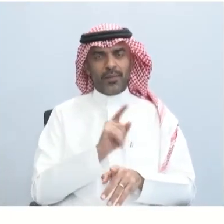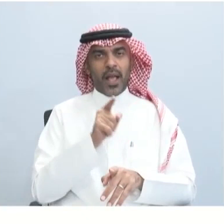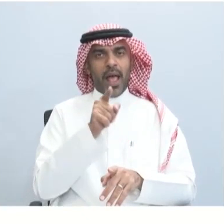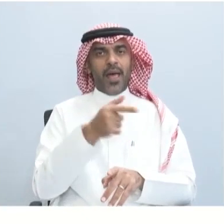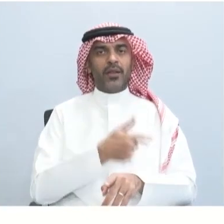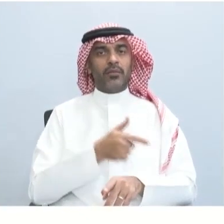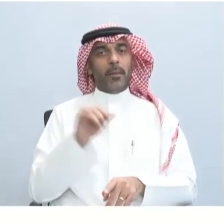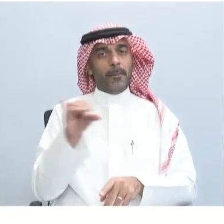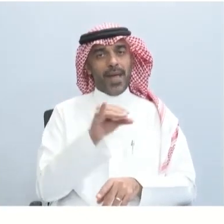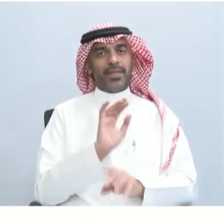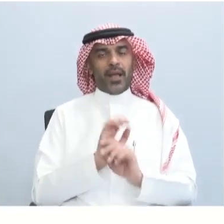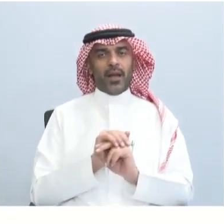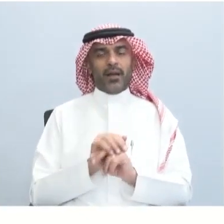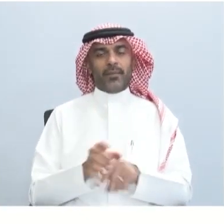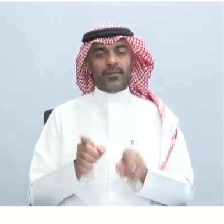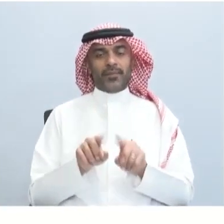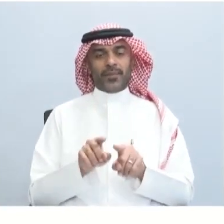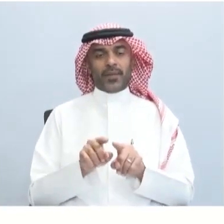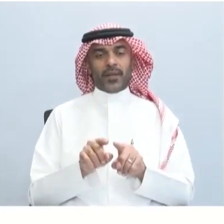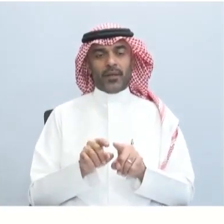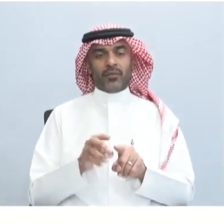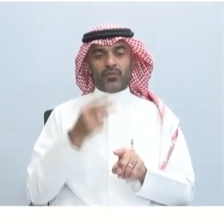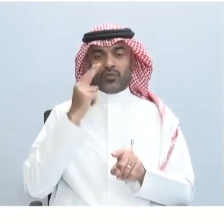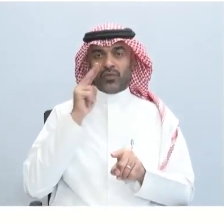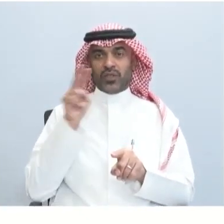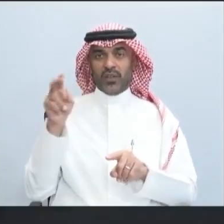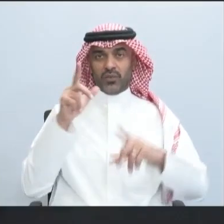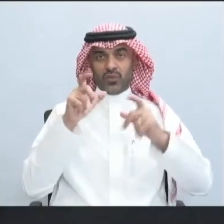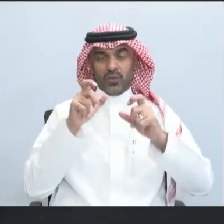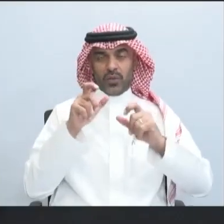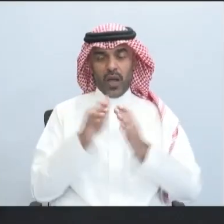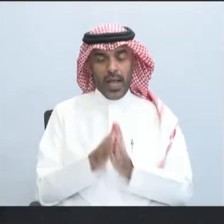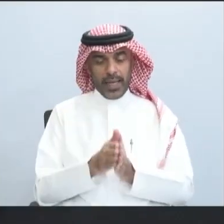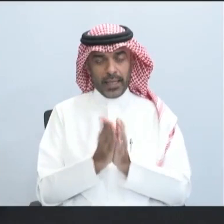ماده كما نشاهد في هذه الصوره الكتب